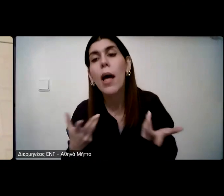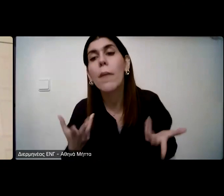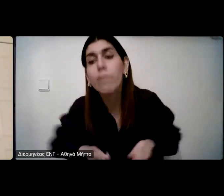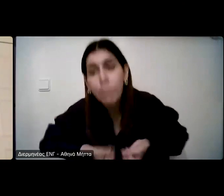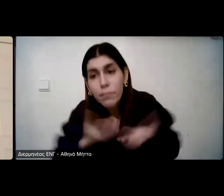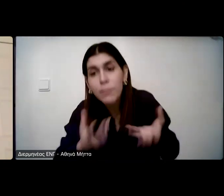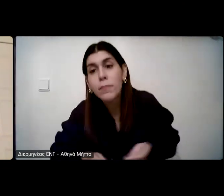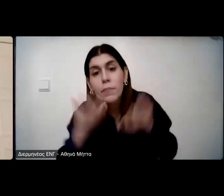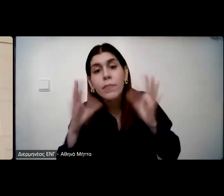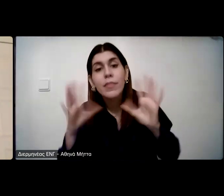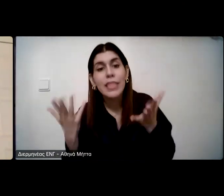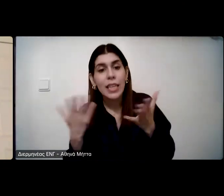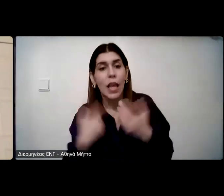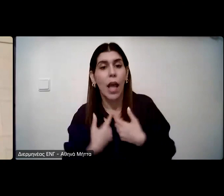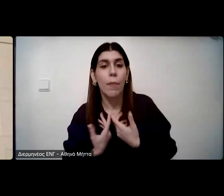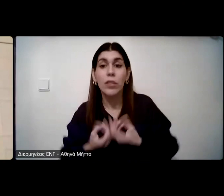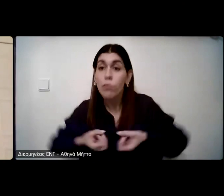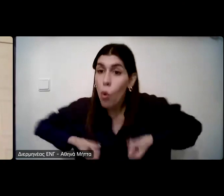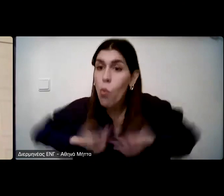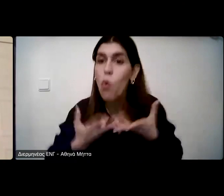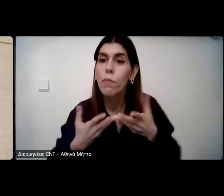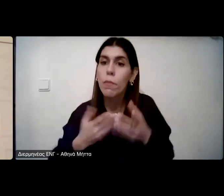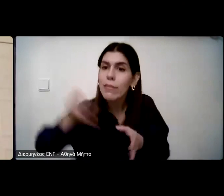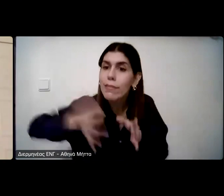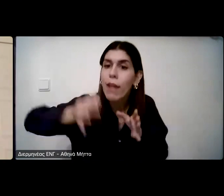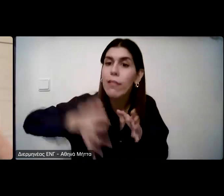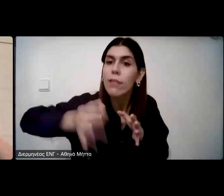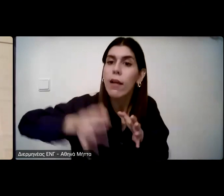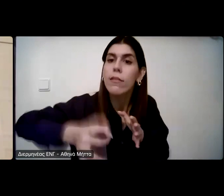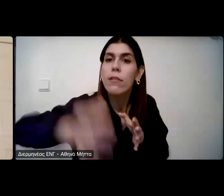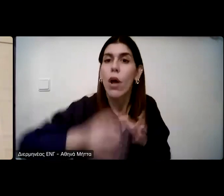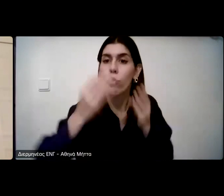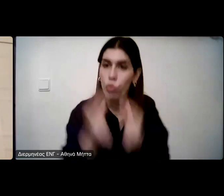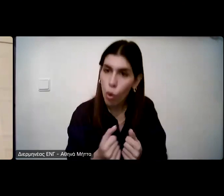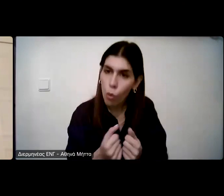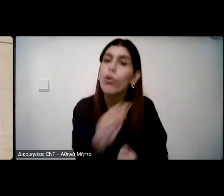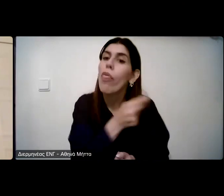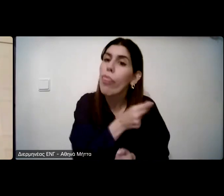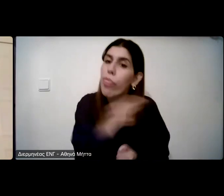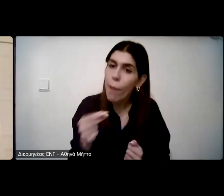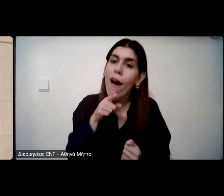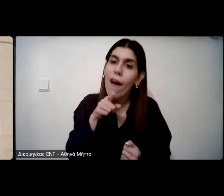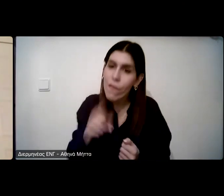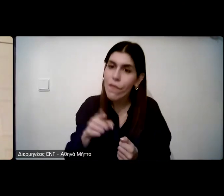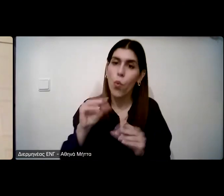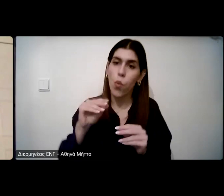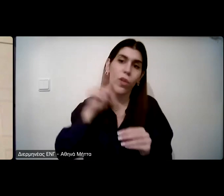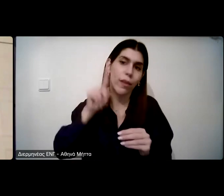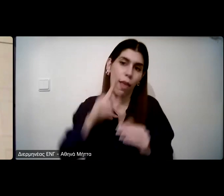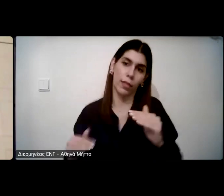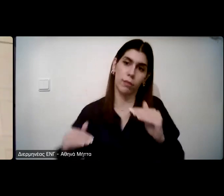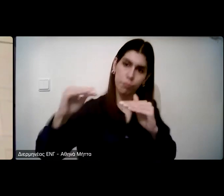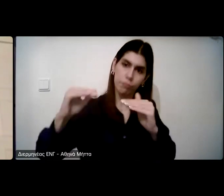ότι με ορμή και συστηματικότητα μπαίνει το θέμα άνωθεν από το 2019 και